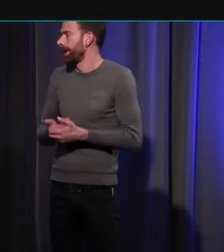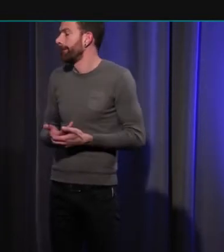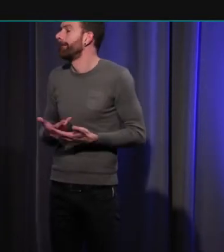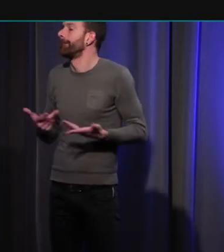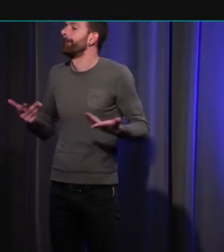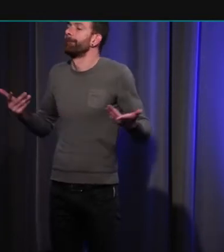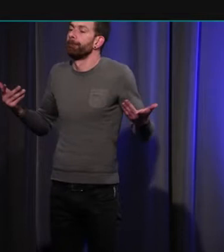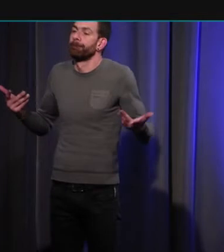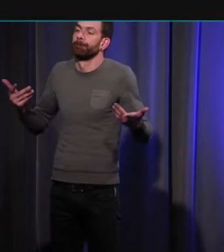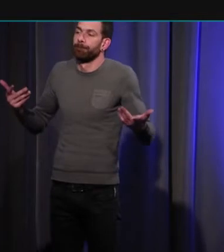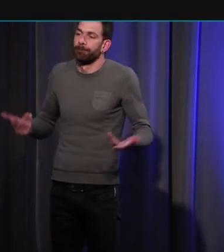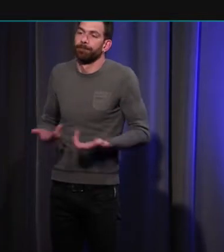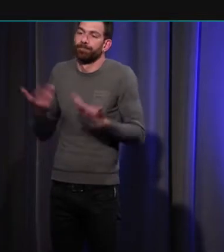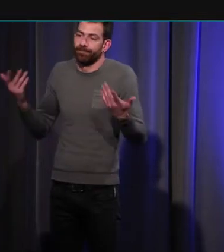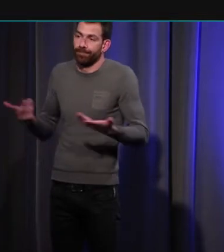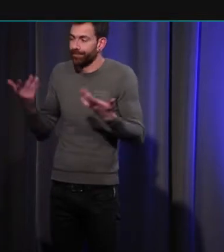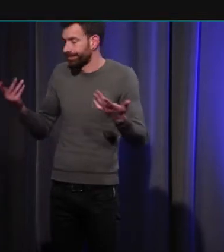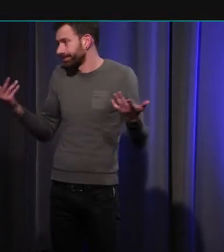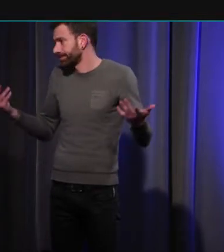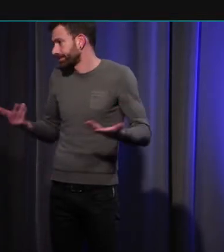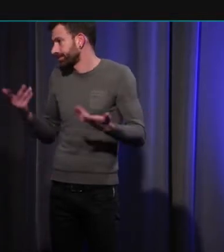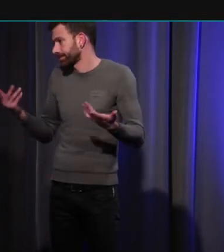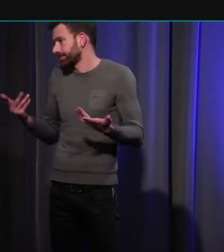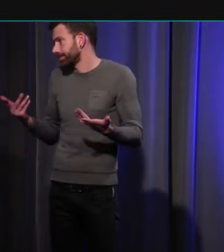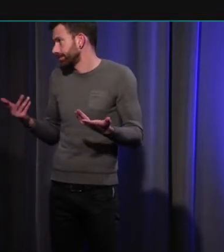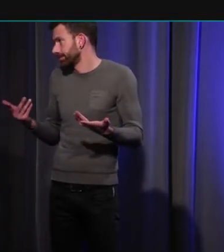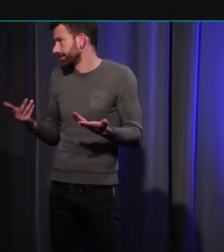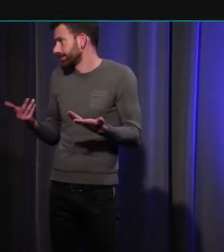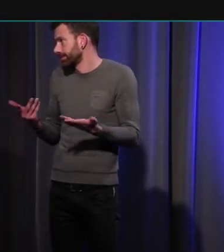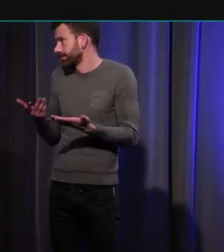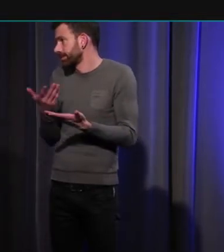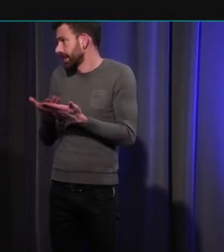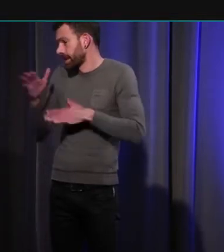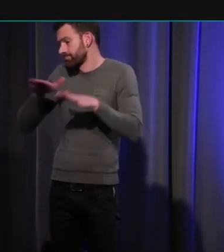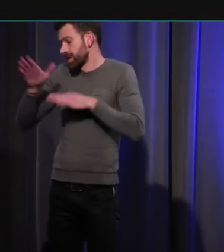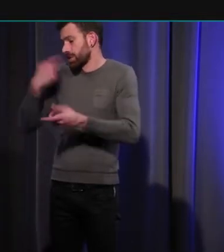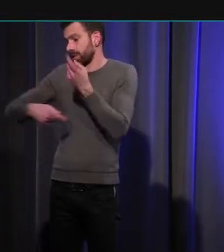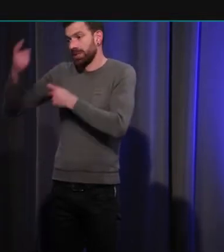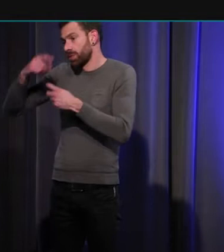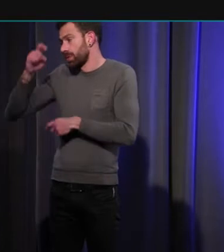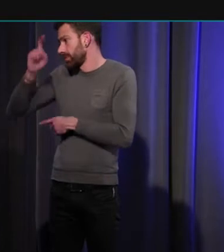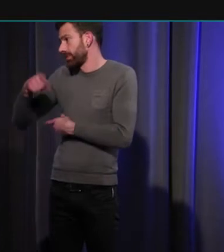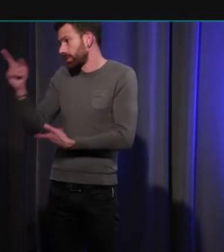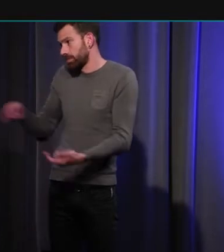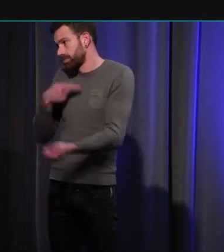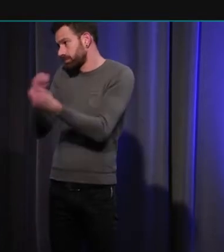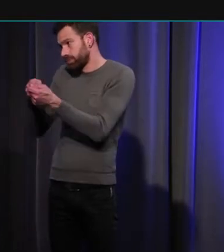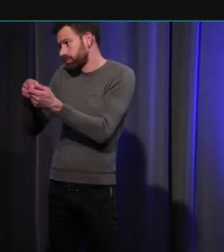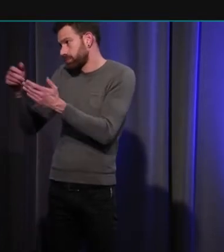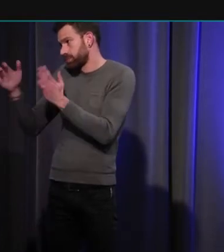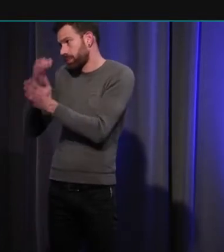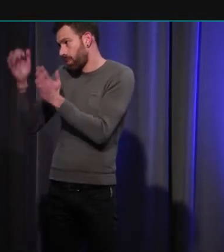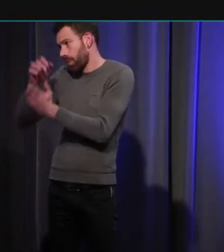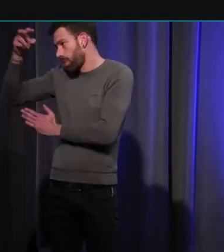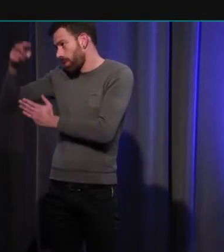bon il faut il faudra que que cette idée là soit aussi appliquer la méthode historique à la lecture de livres saints